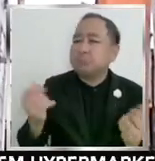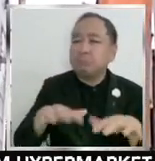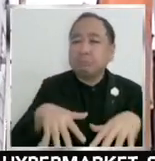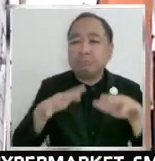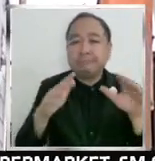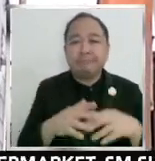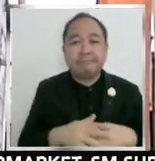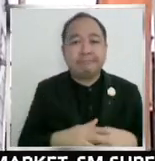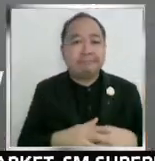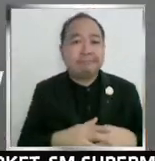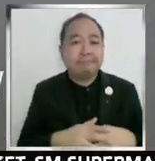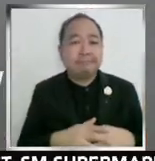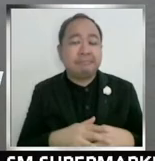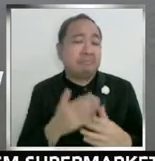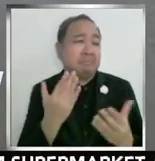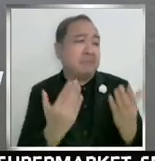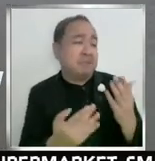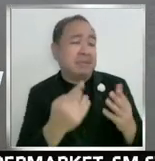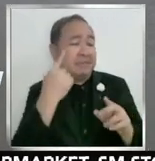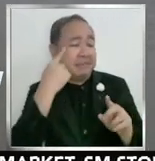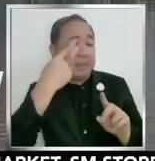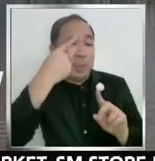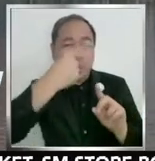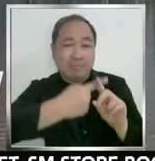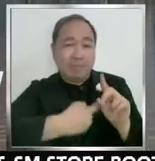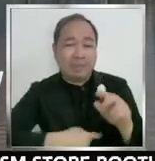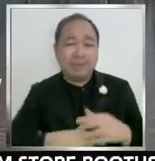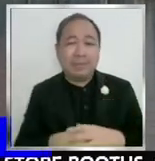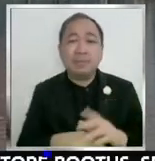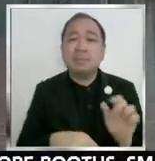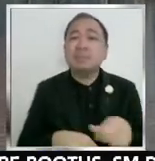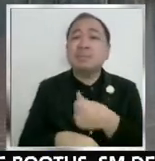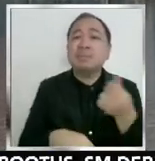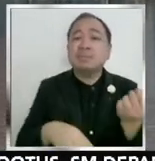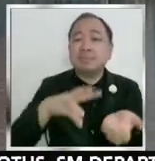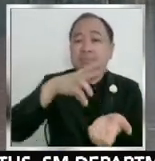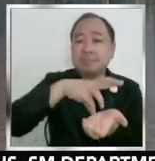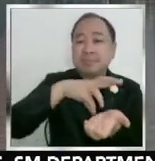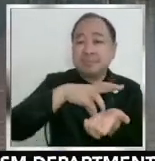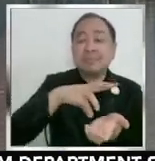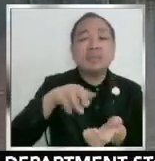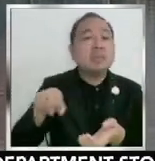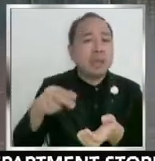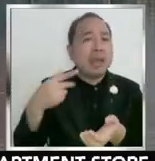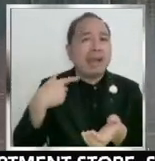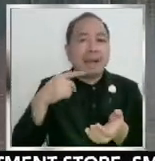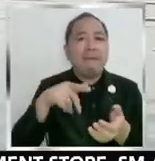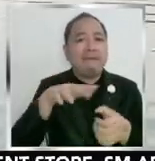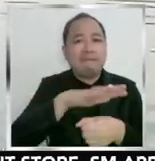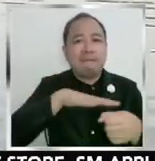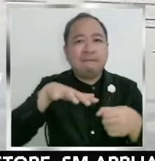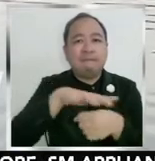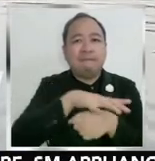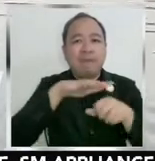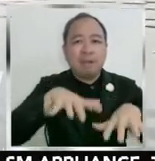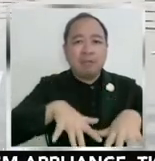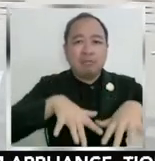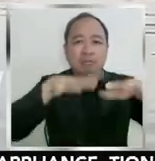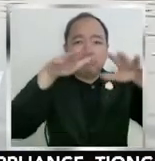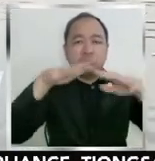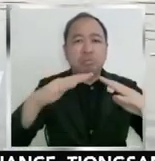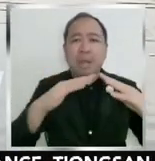Matagal, mga isang buwan siguro. Sa bayan ng Masantol, nakalubog sa tubig ang malaking bahagi ng maraming bahay at